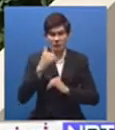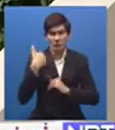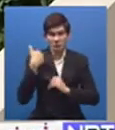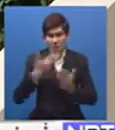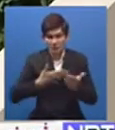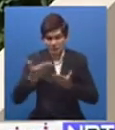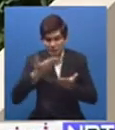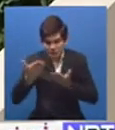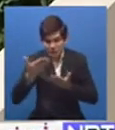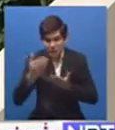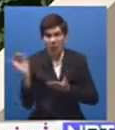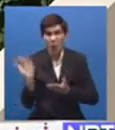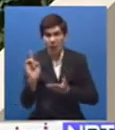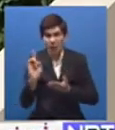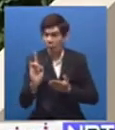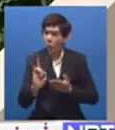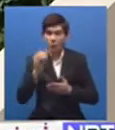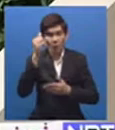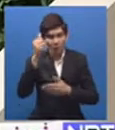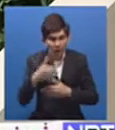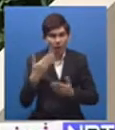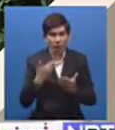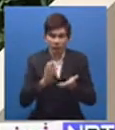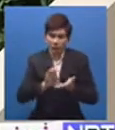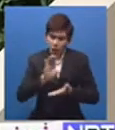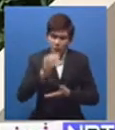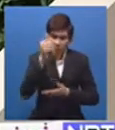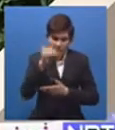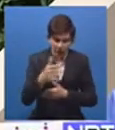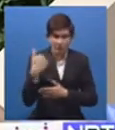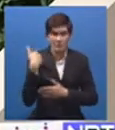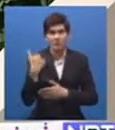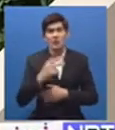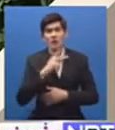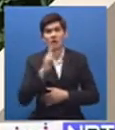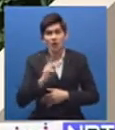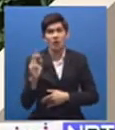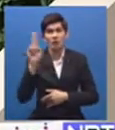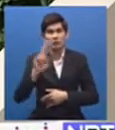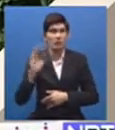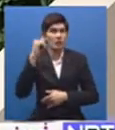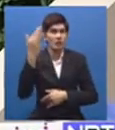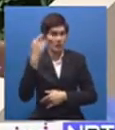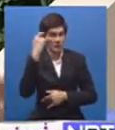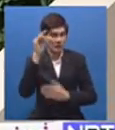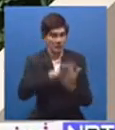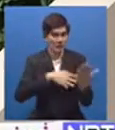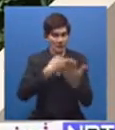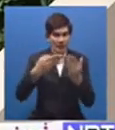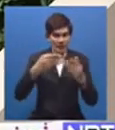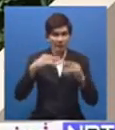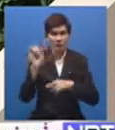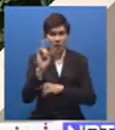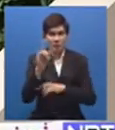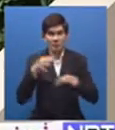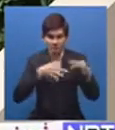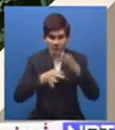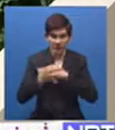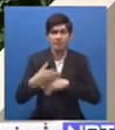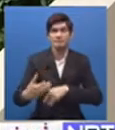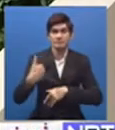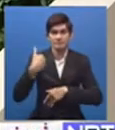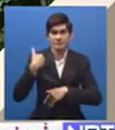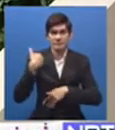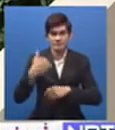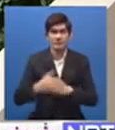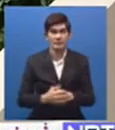ซื้อได้ก็ไม่ได้งบไม่ได้งบมันก็ต้องใช้ของเก่าไปเรื่อยเราก็มีแผนจะเอามาทดแทน US ไอ้คอต